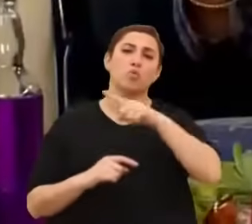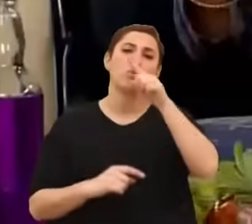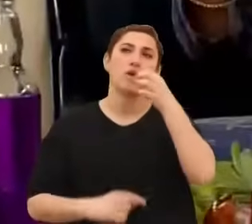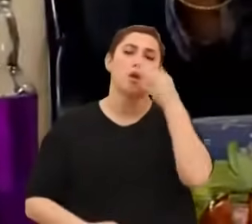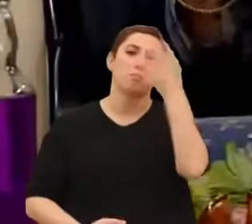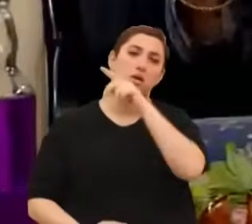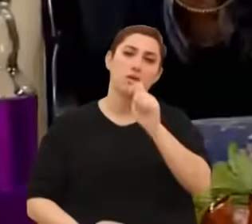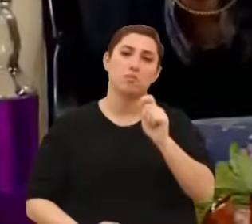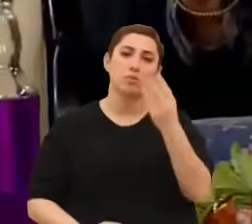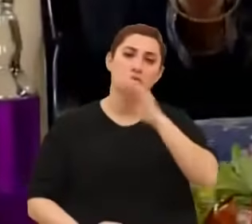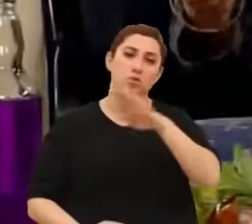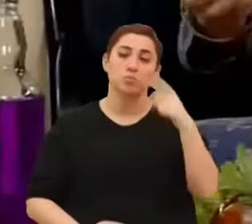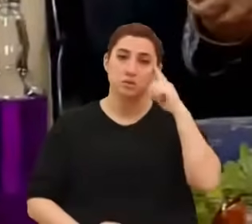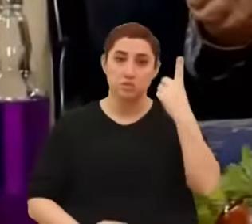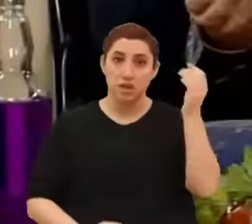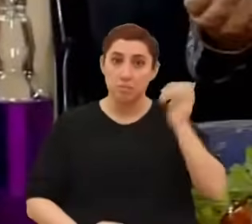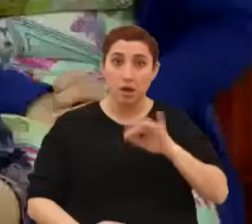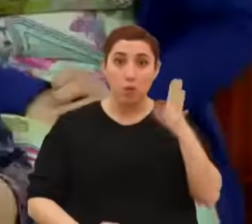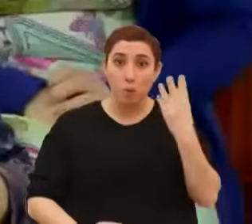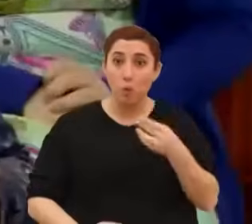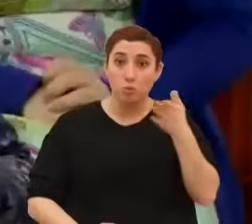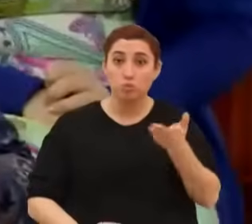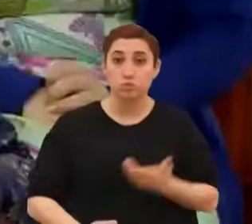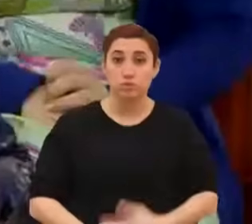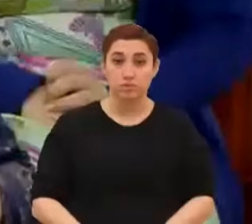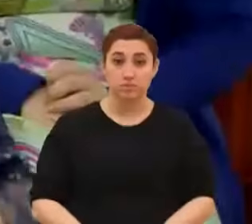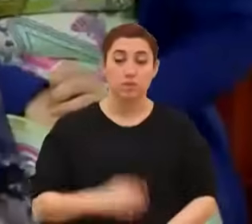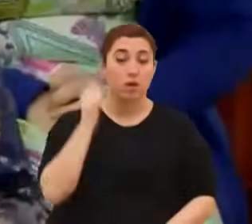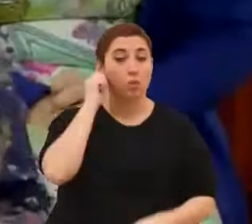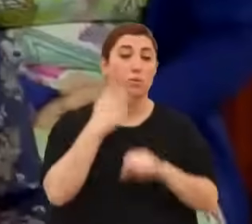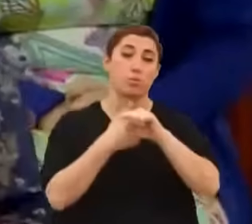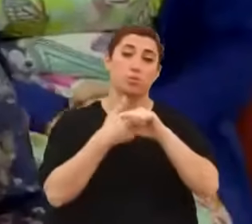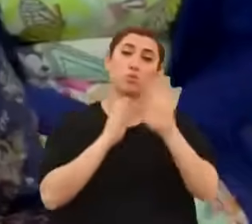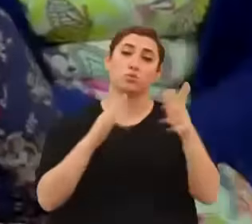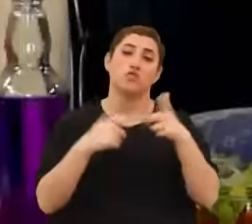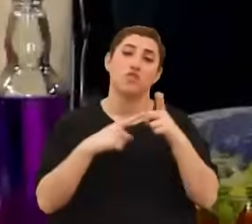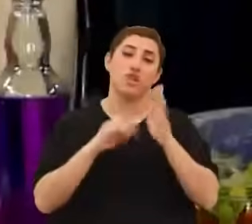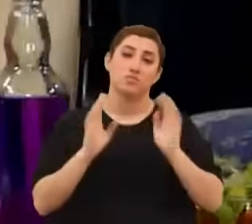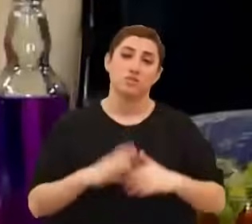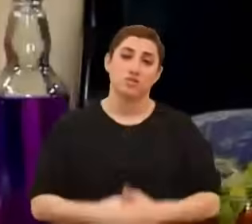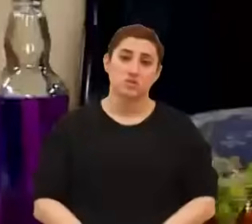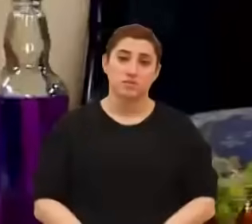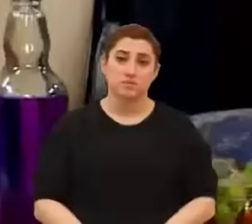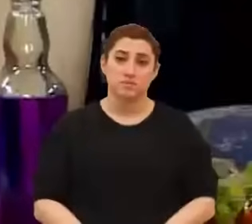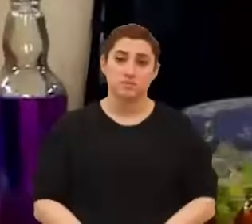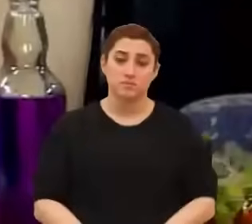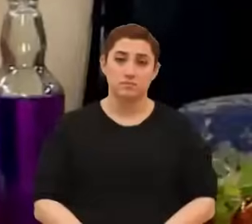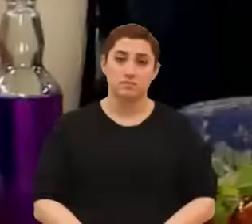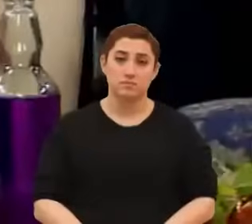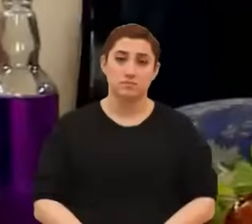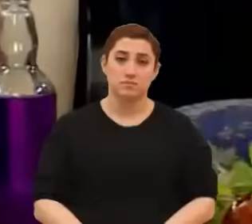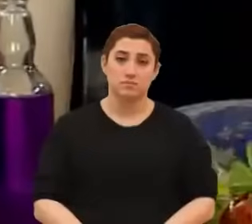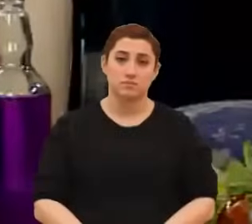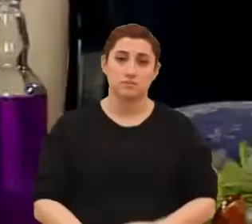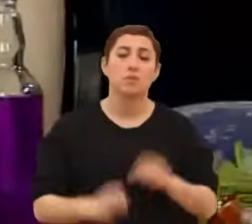Urfa'ya söylerler. Çocukların başına bir şey mi geldi? Ne oldu bunlara ya? Ay Allah korusun Fehmi'cim. Ah! Ay, ah!